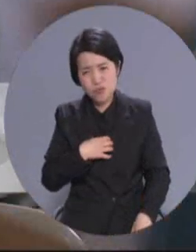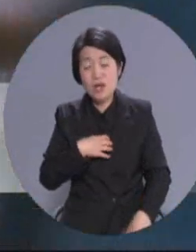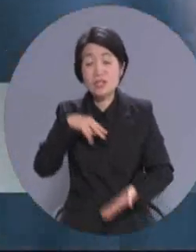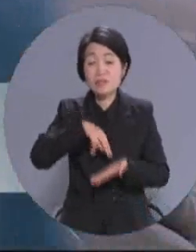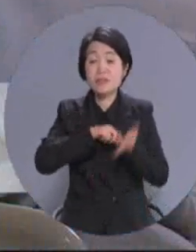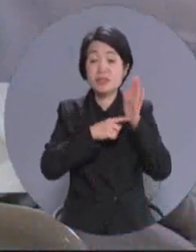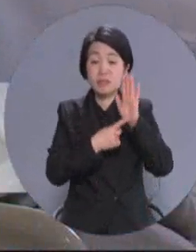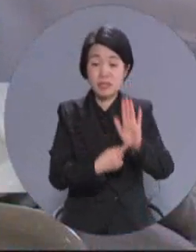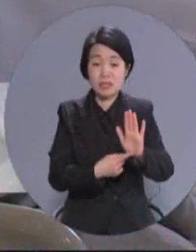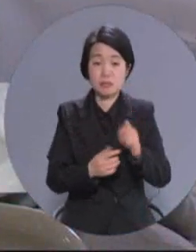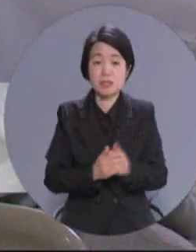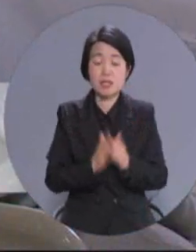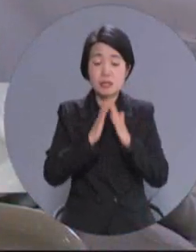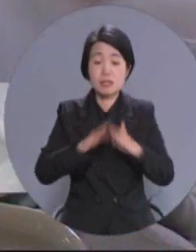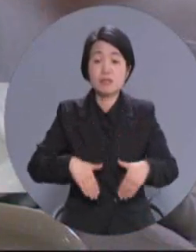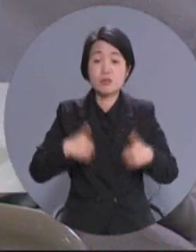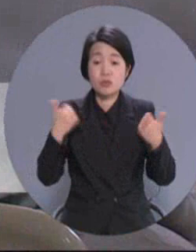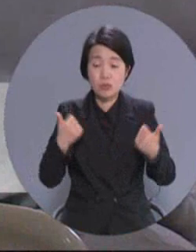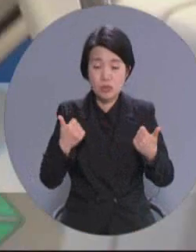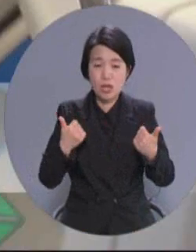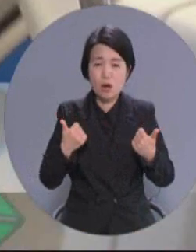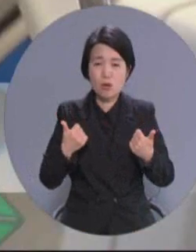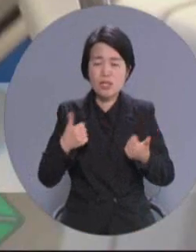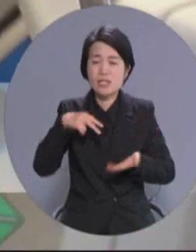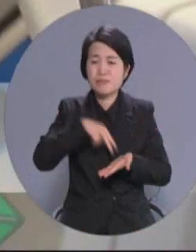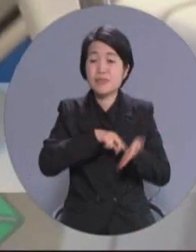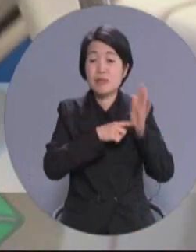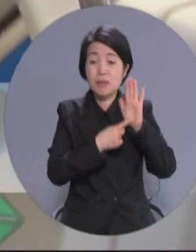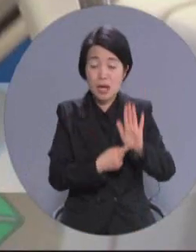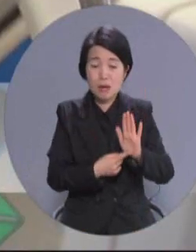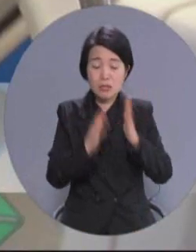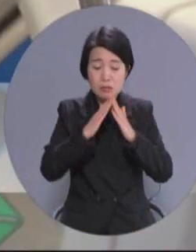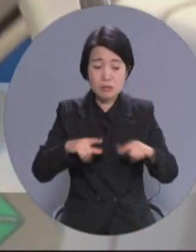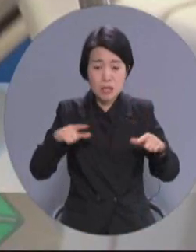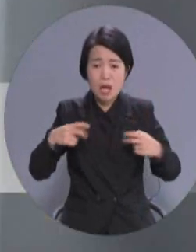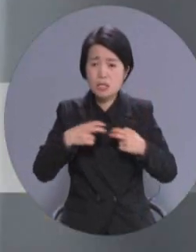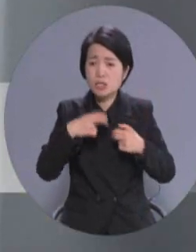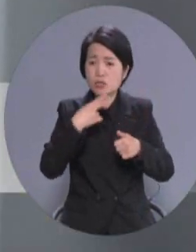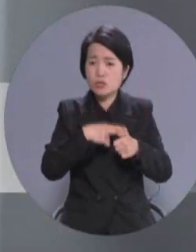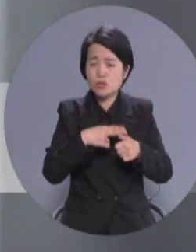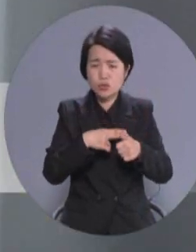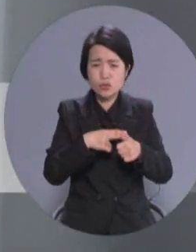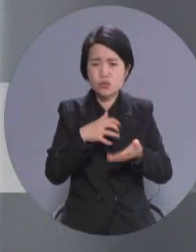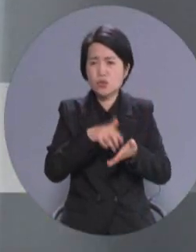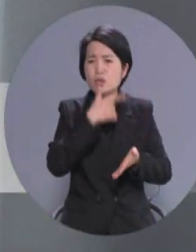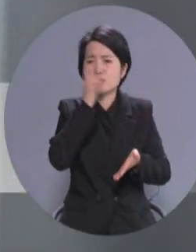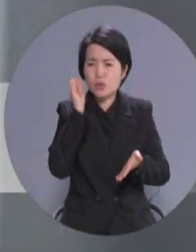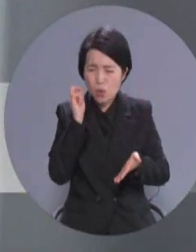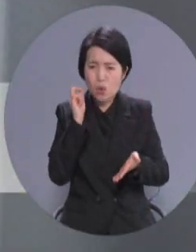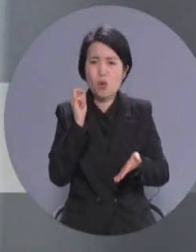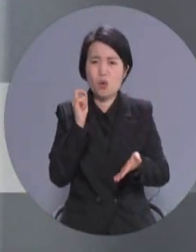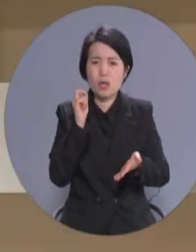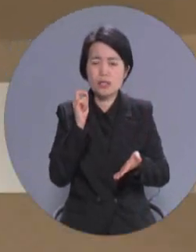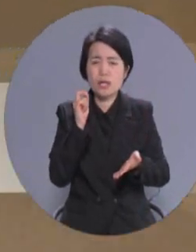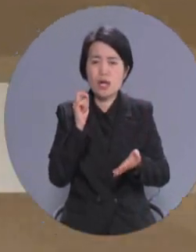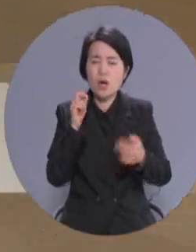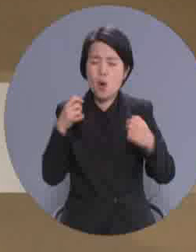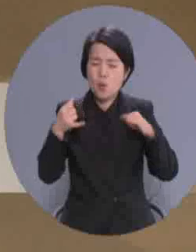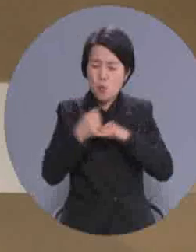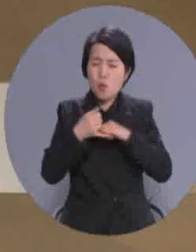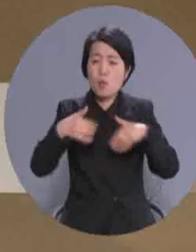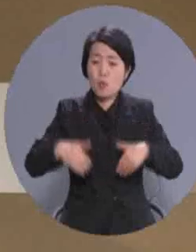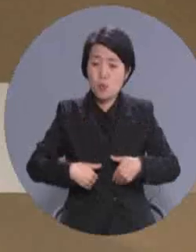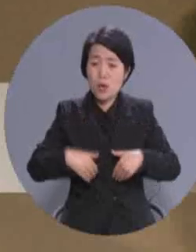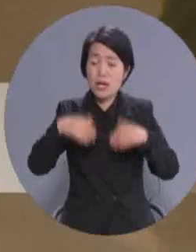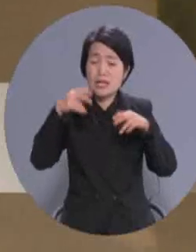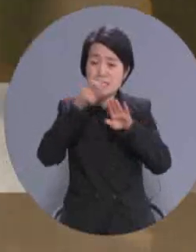나타냈습니다 전남도 의회는 오늘 호소문을 내고 전남은 의료 인력 공급이 어려워 필수 의료 책의 붕괴로 이어질 수 있다며